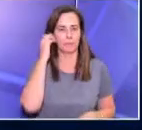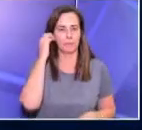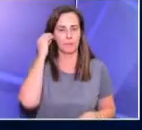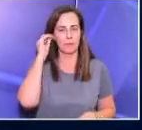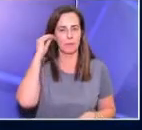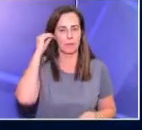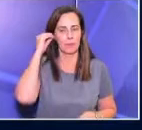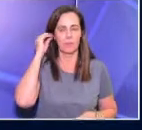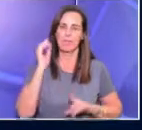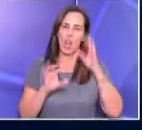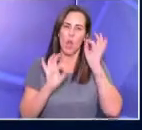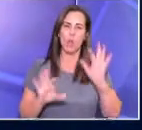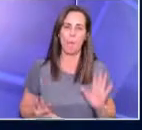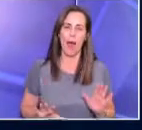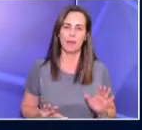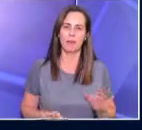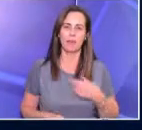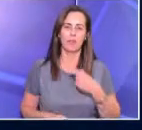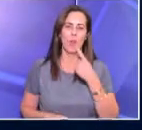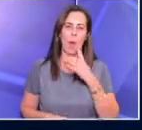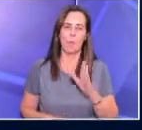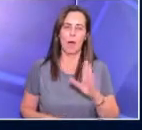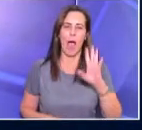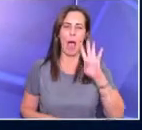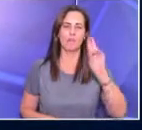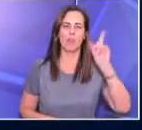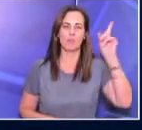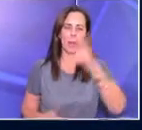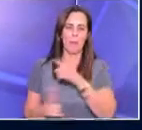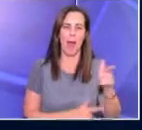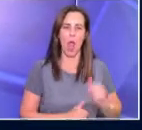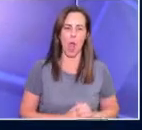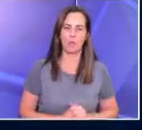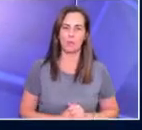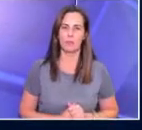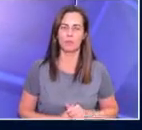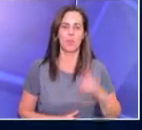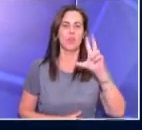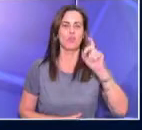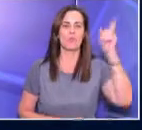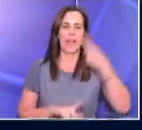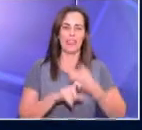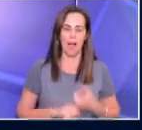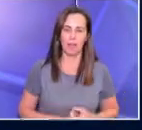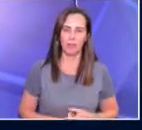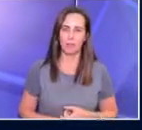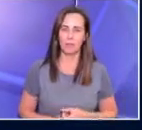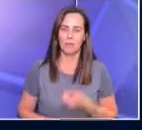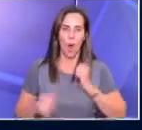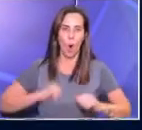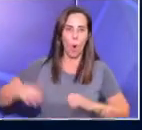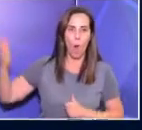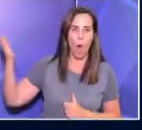נורמלי, הסיפור הזה. אז בוא, אני לא מדבר על בוחמות 42 שנה. סבג, 30 שנה. מוטי